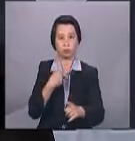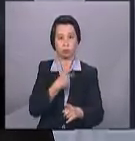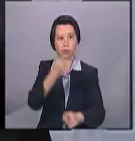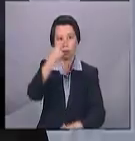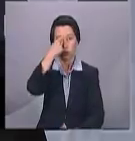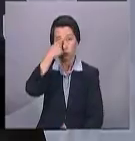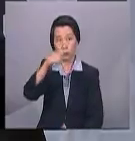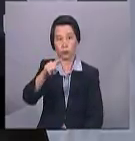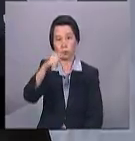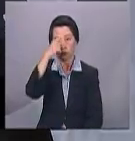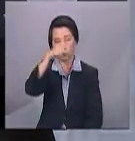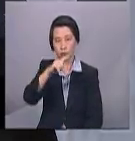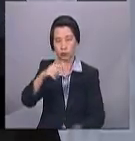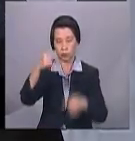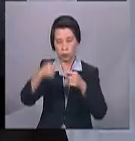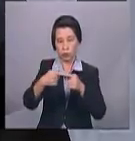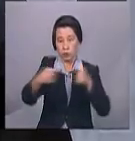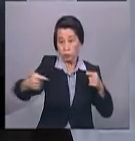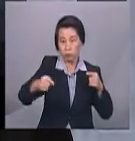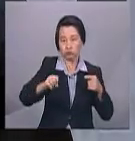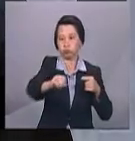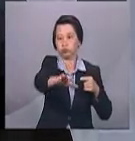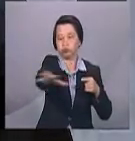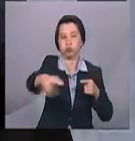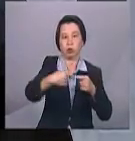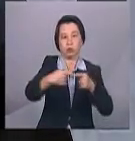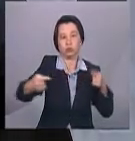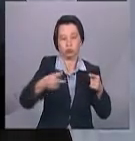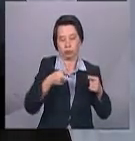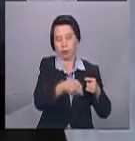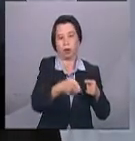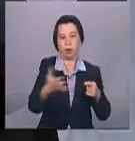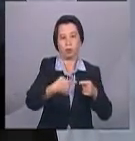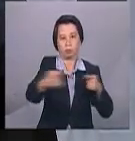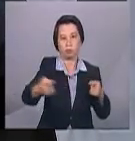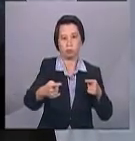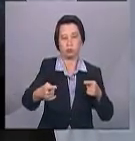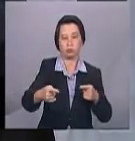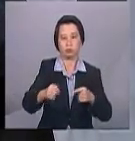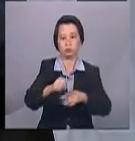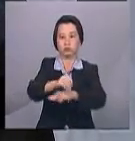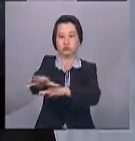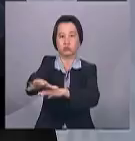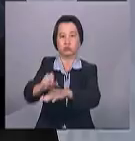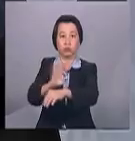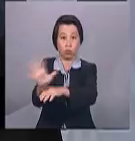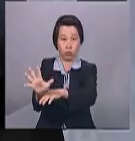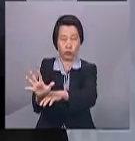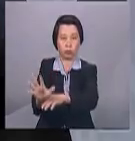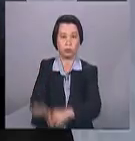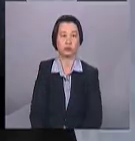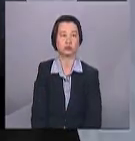untuk memutuskan penularan kes-kes jangkitan COVID ini.